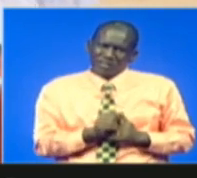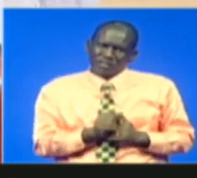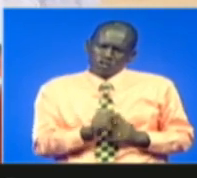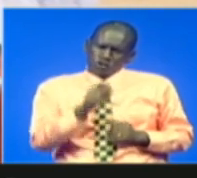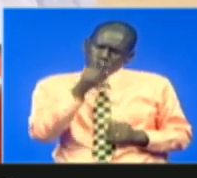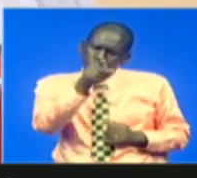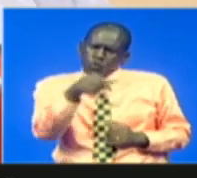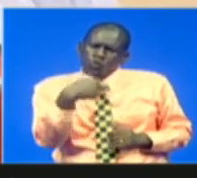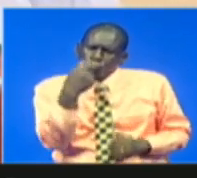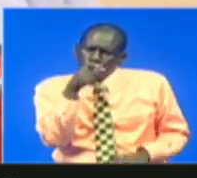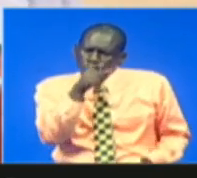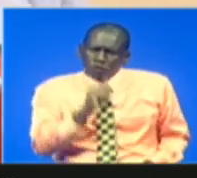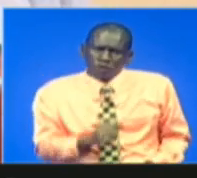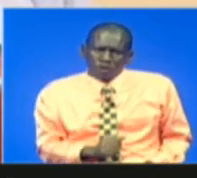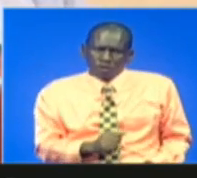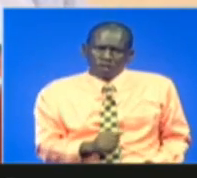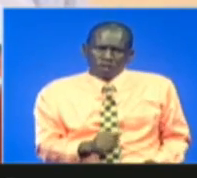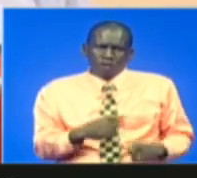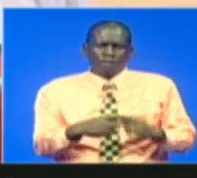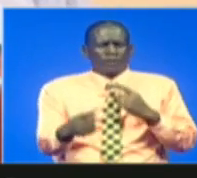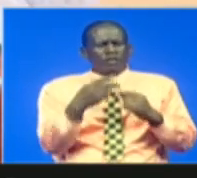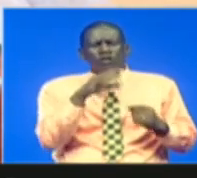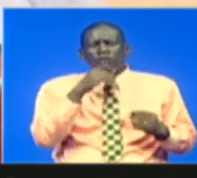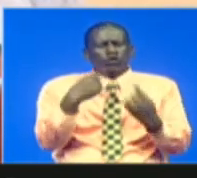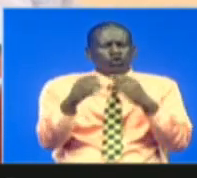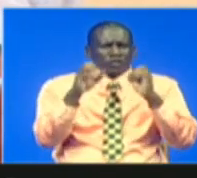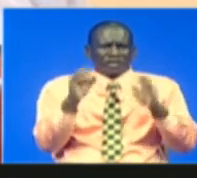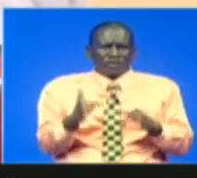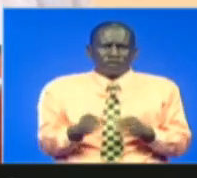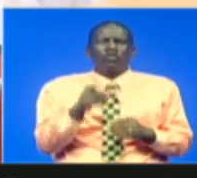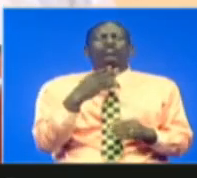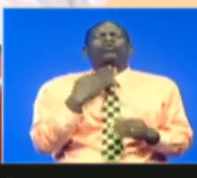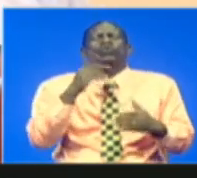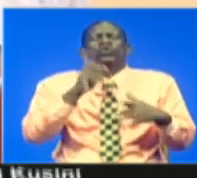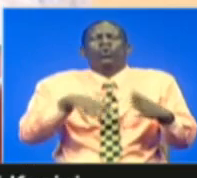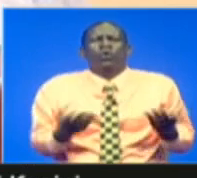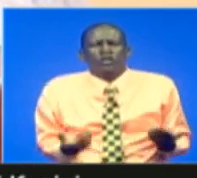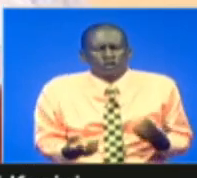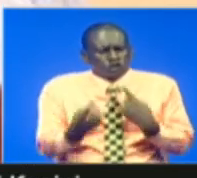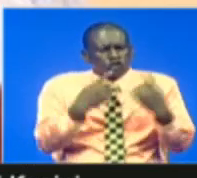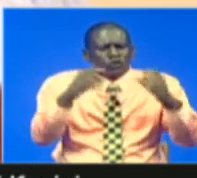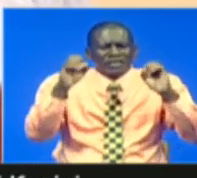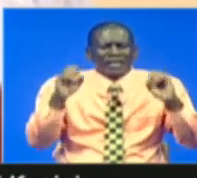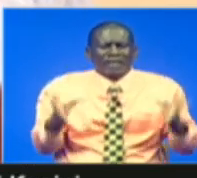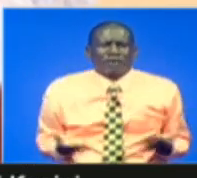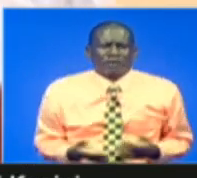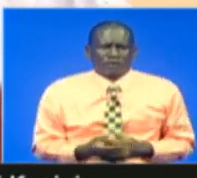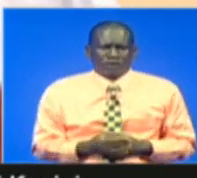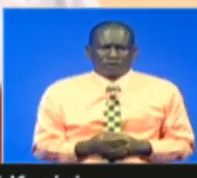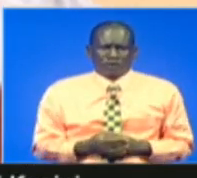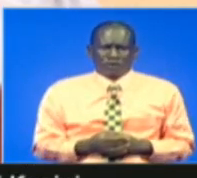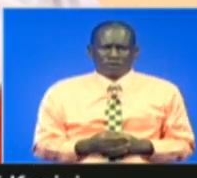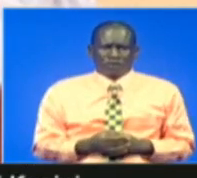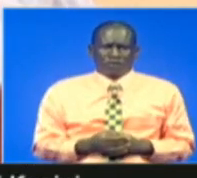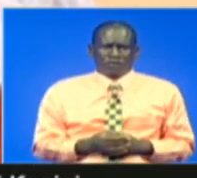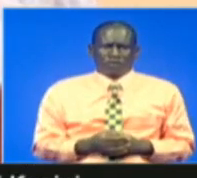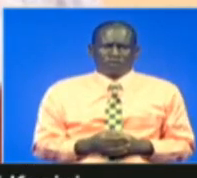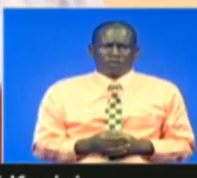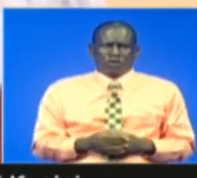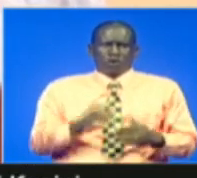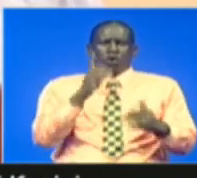wewe ni nani? Hakumzungumzia. Unataka nini? Hakuzungumza. Vile